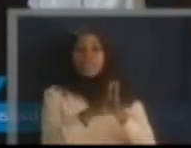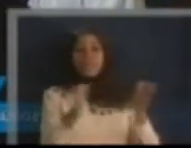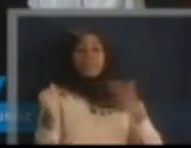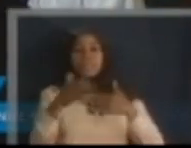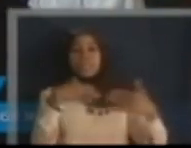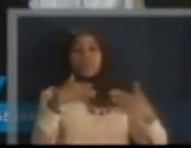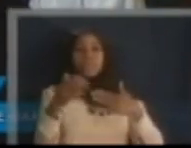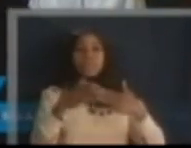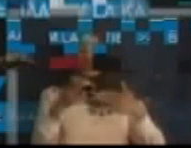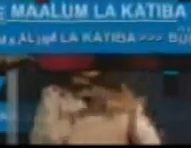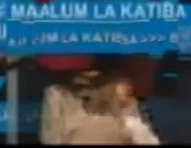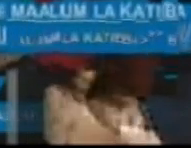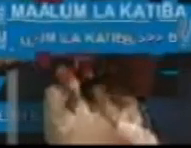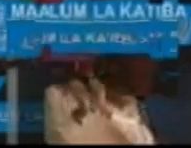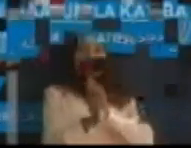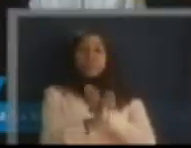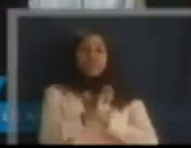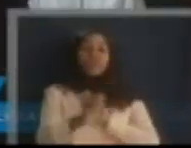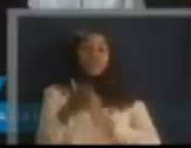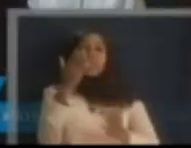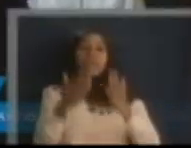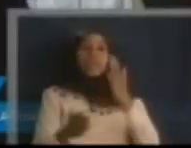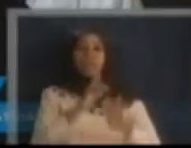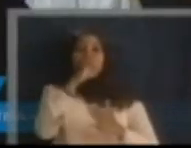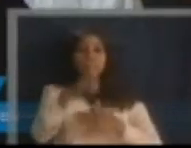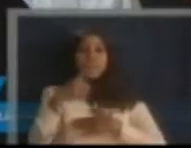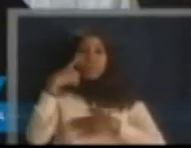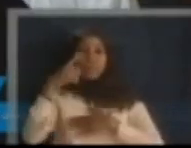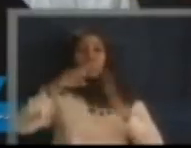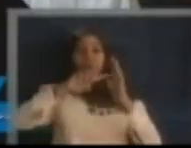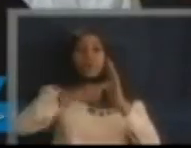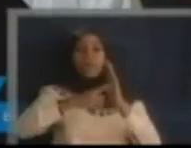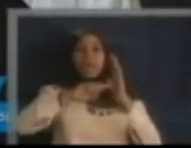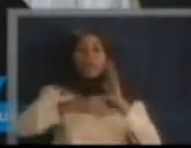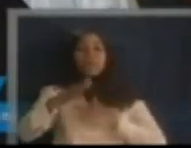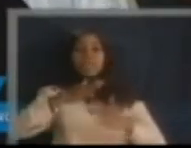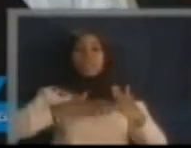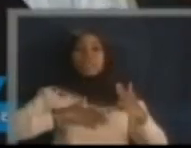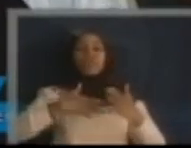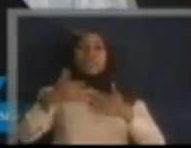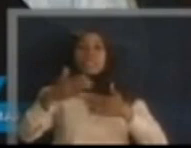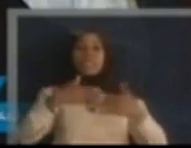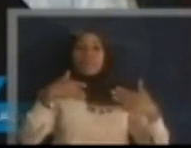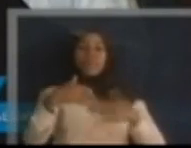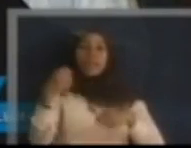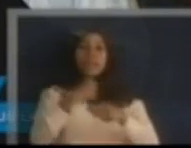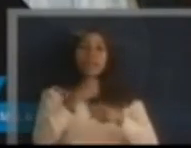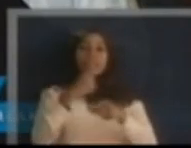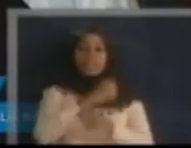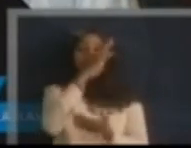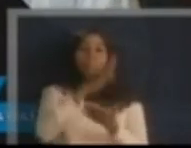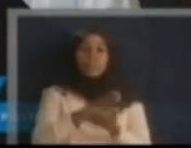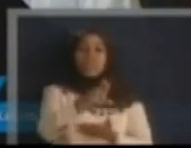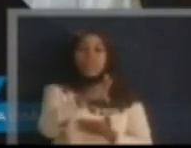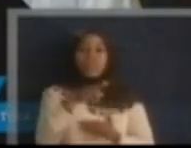tunaona kanuni zetu zinafanya kazi pasavyo au la. Kwa hiyo sasa tuko katika wakati ambapo tunaangalia